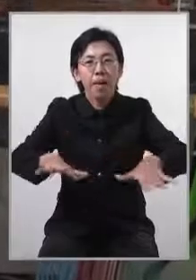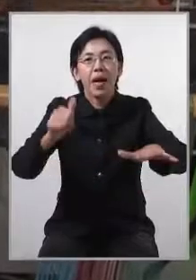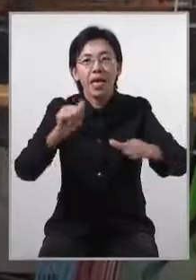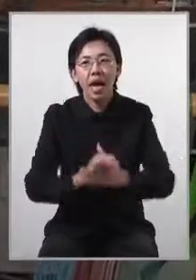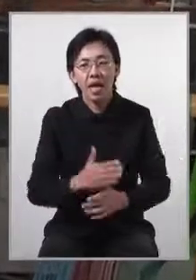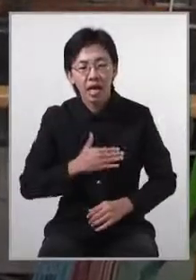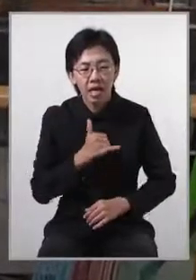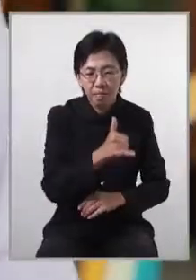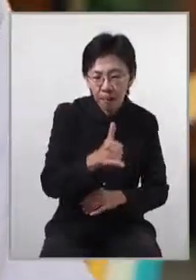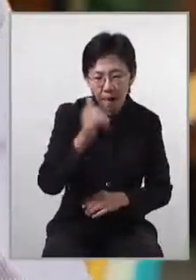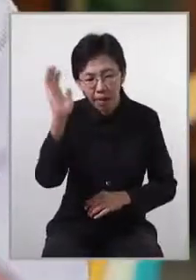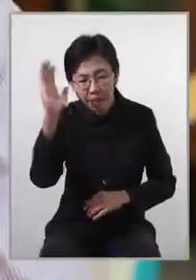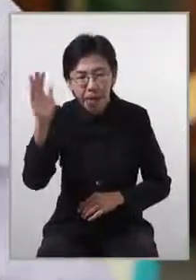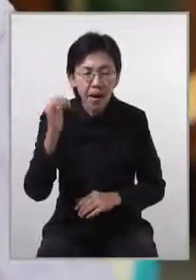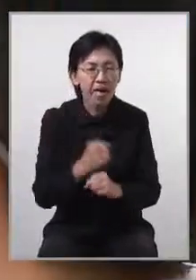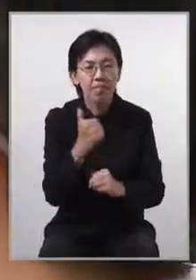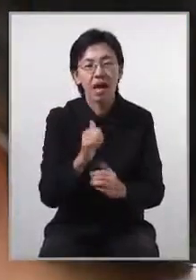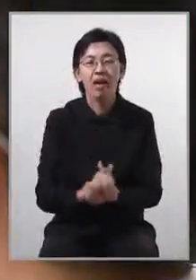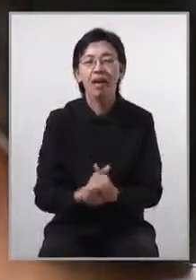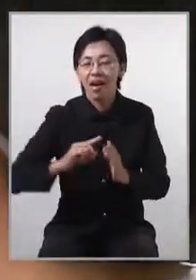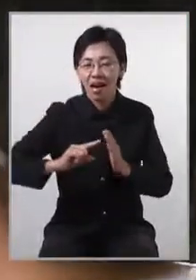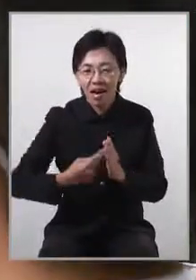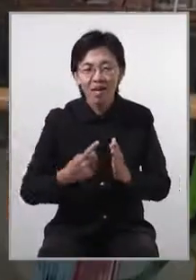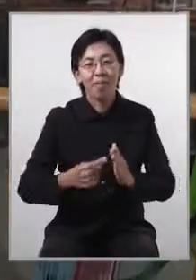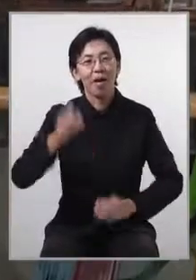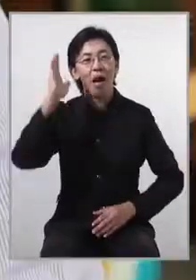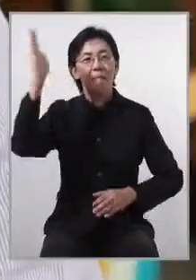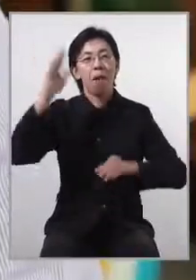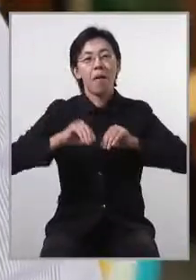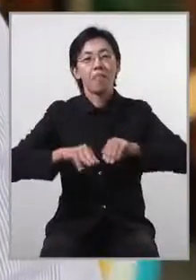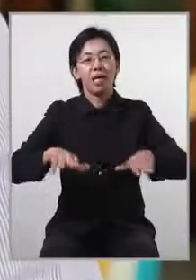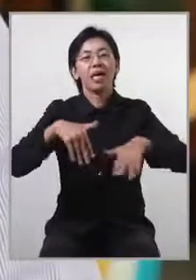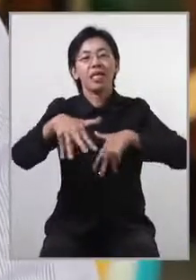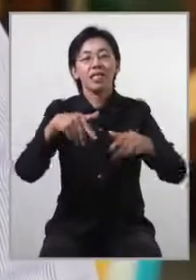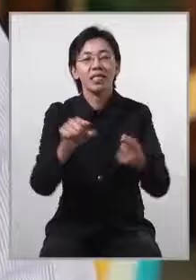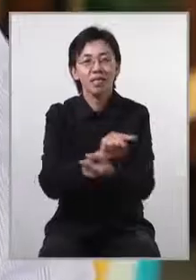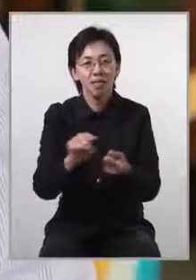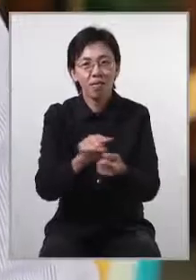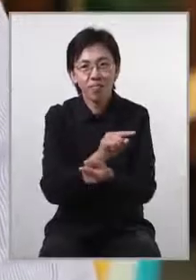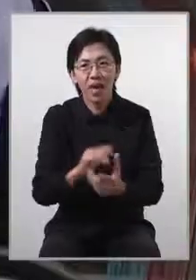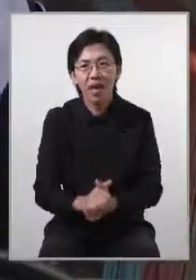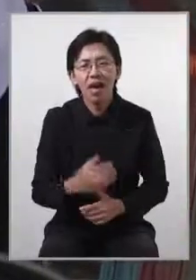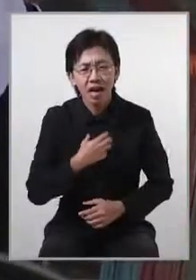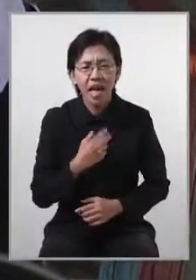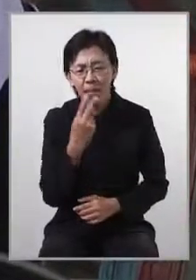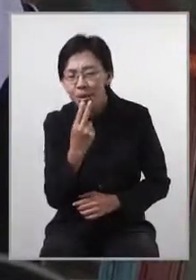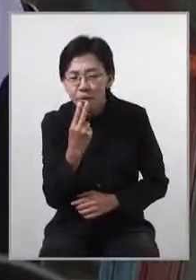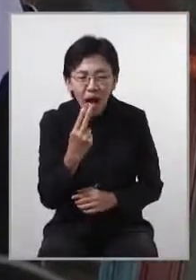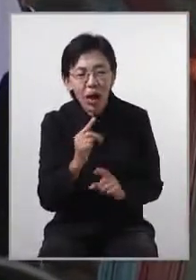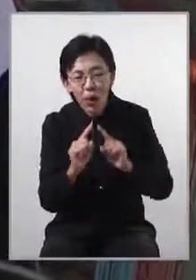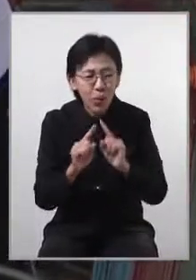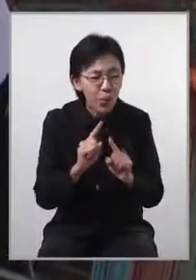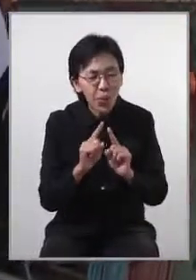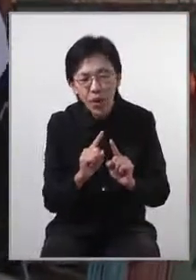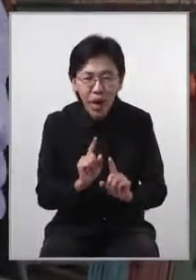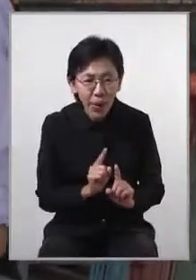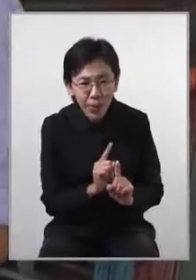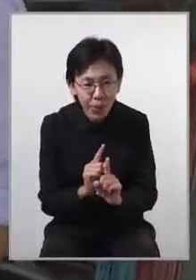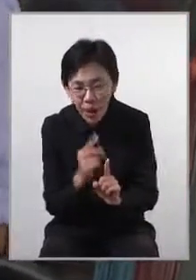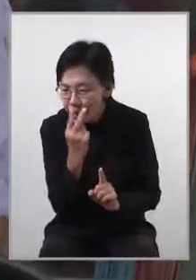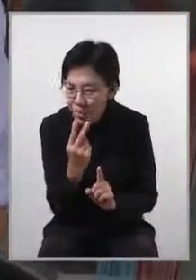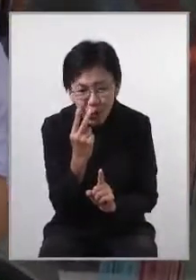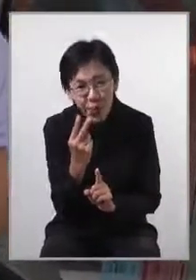ไปได้โดยสะดวก เปิดตัวต่อสังคม เปิดตัวเลย เดี๋ยวขออนุญาตชมไปด้วยคุยกันไปด้วยดีไหมครับ ยินดีมากครับ ครับผม